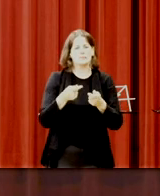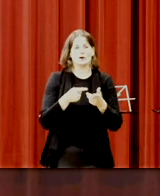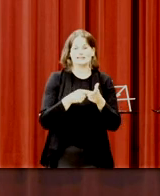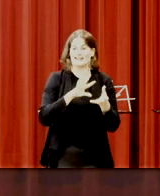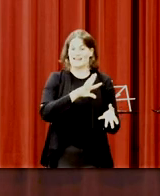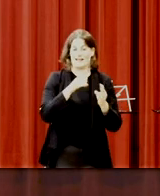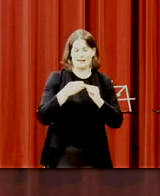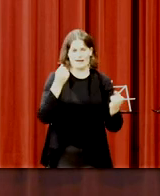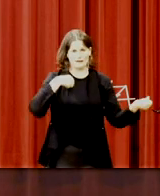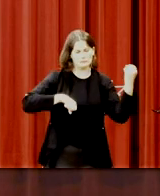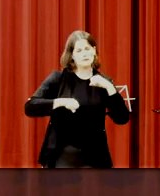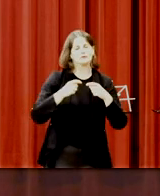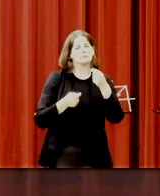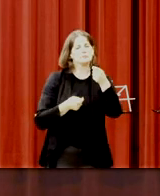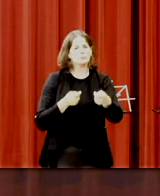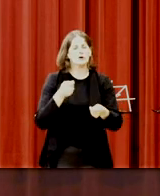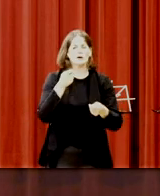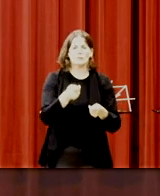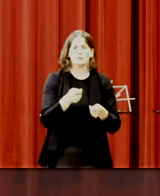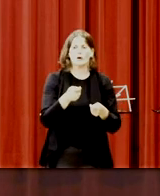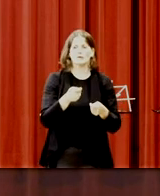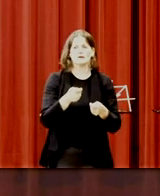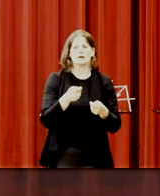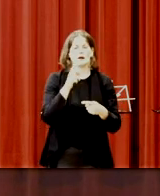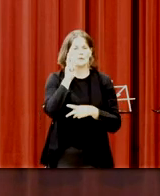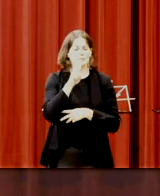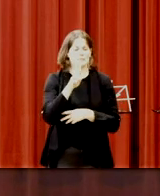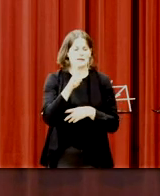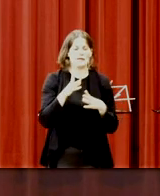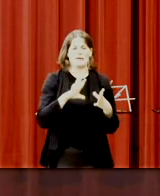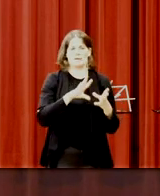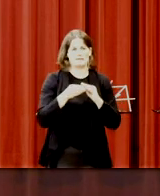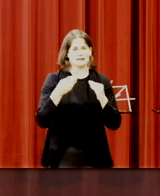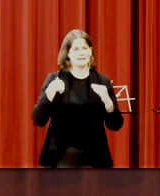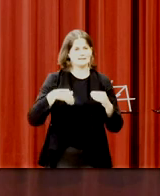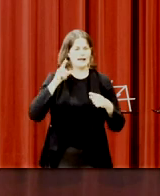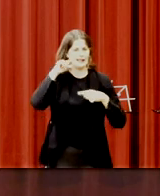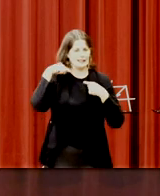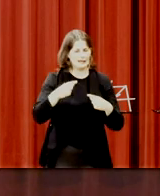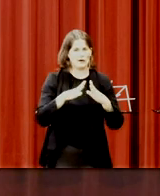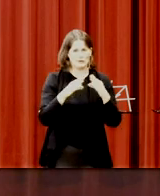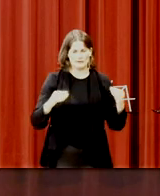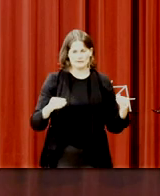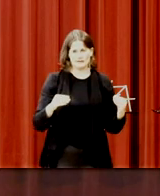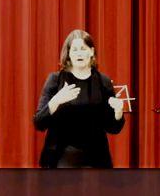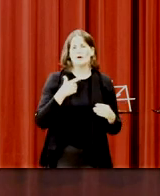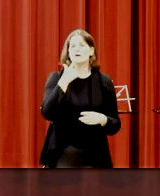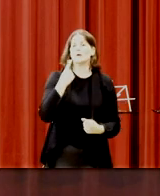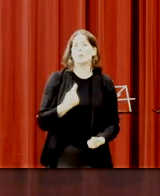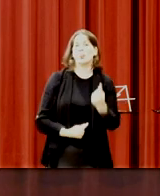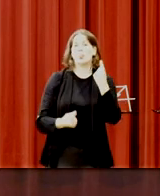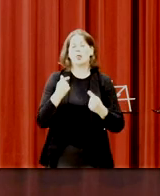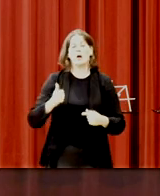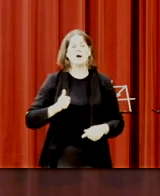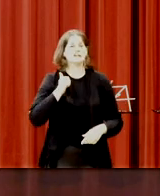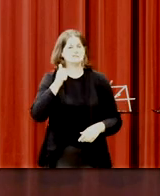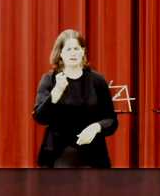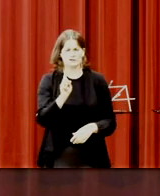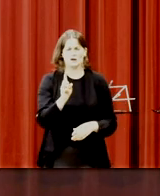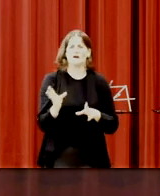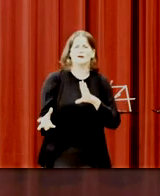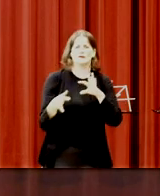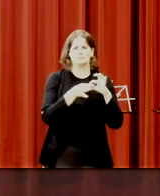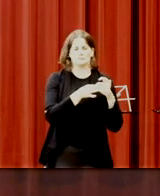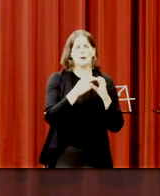són casuals, estan emmarcades en 21 estratègies perfectament definides que apunten a 13 grans